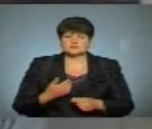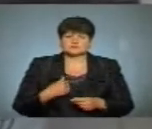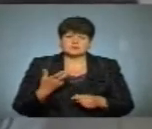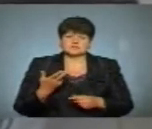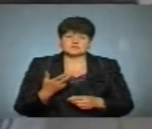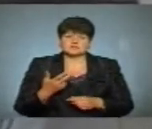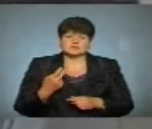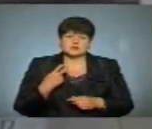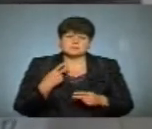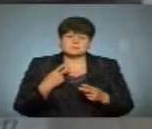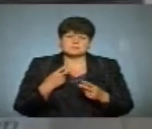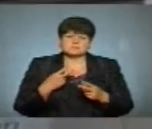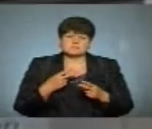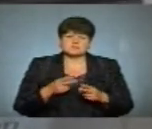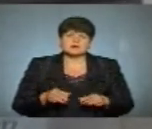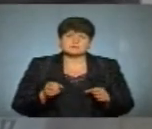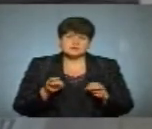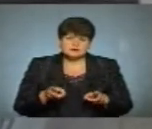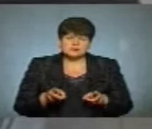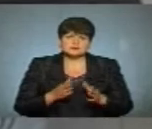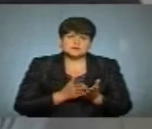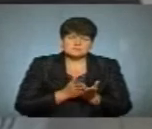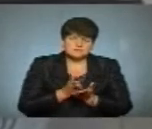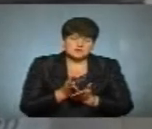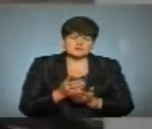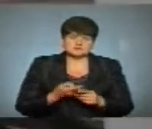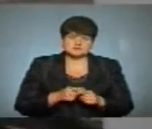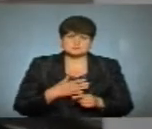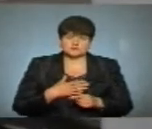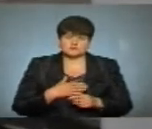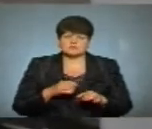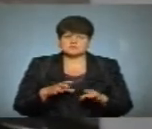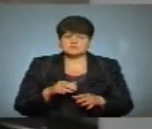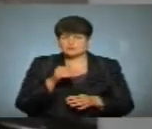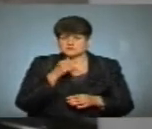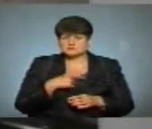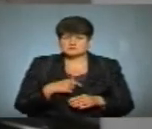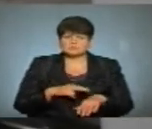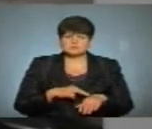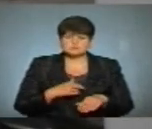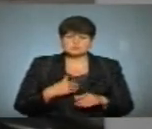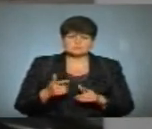кримінальне право і кримінальний процес більше моє спрямування, я все-таки вирішила себе попробувати в поліції, тим більше з моєю